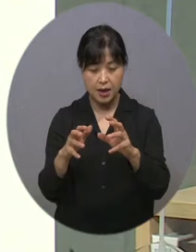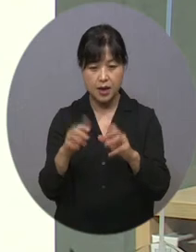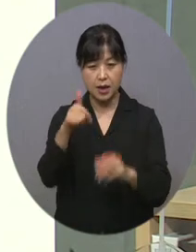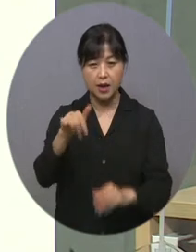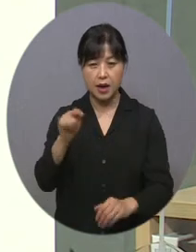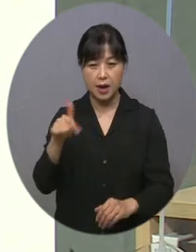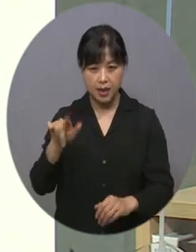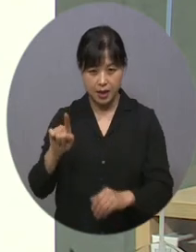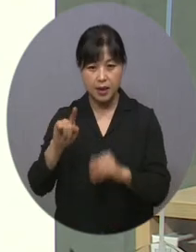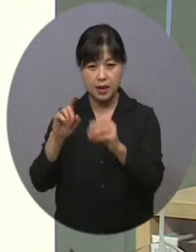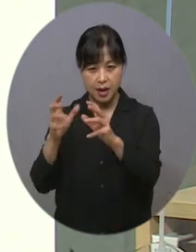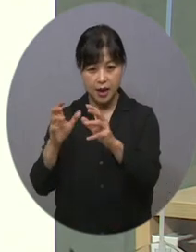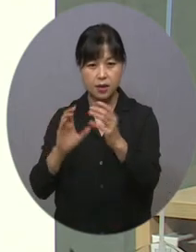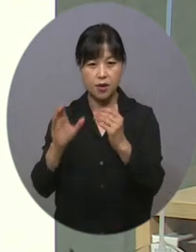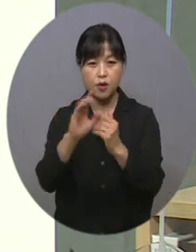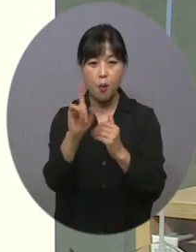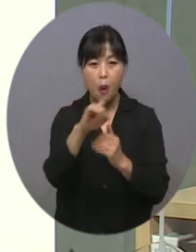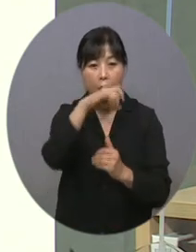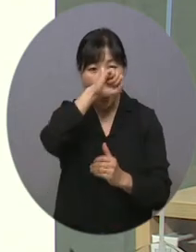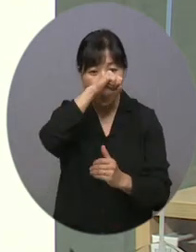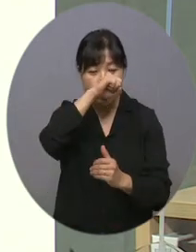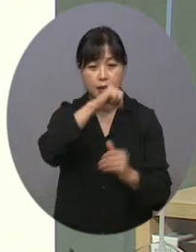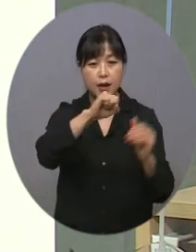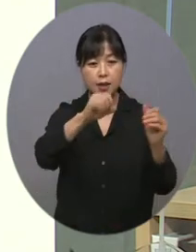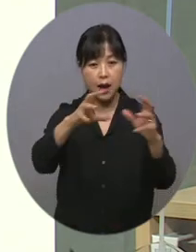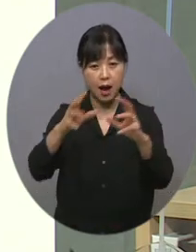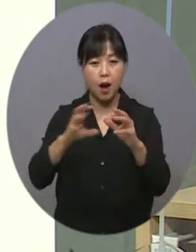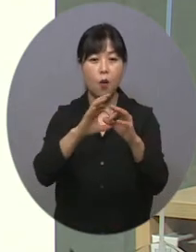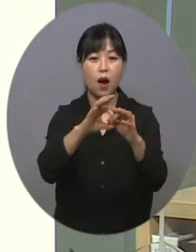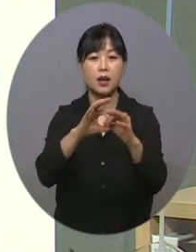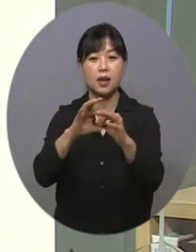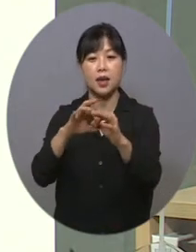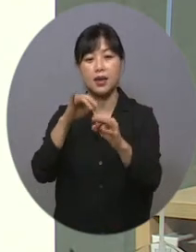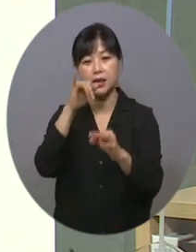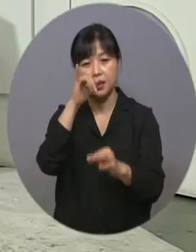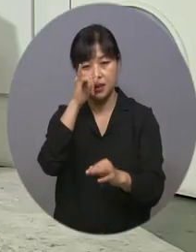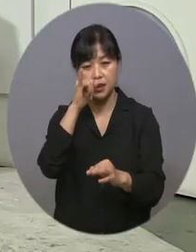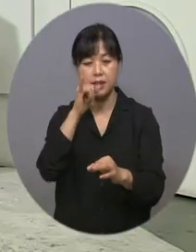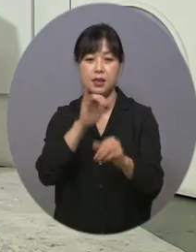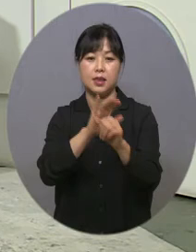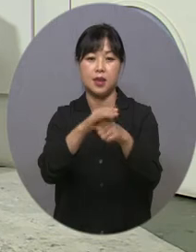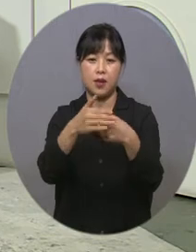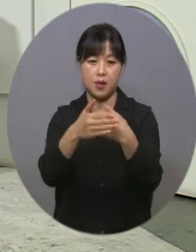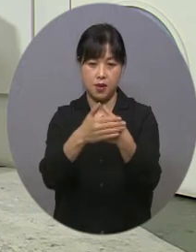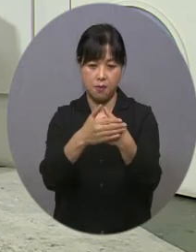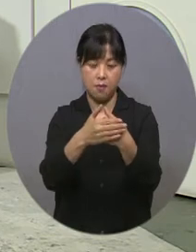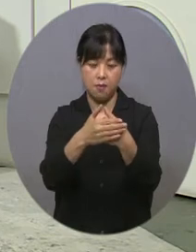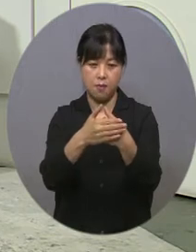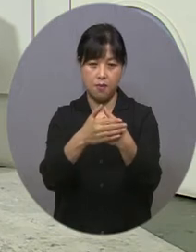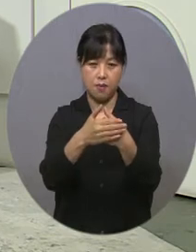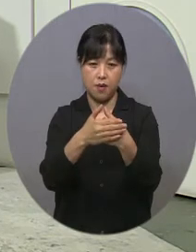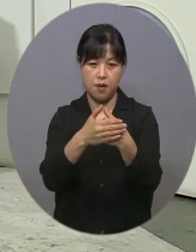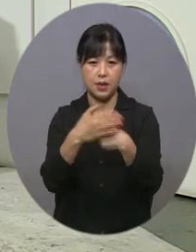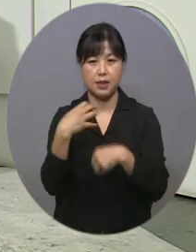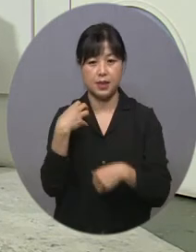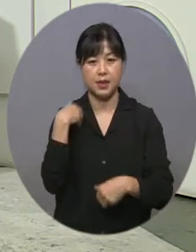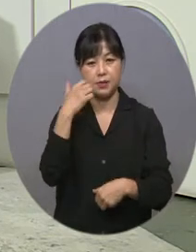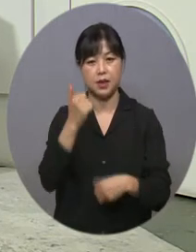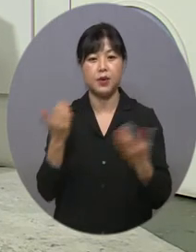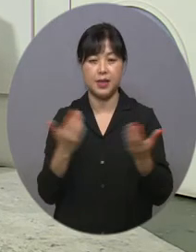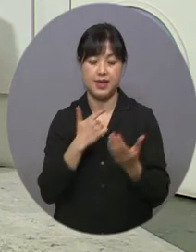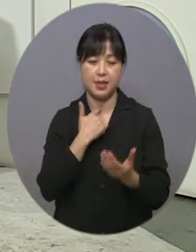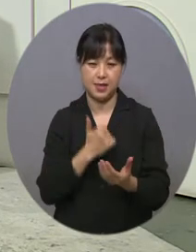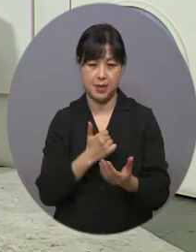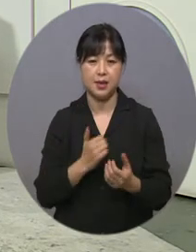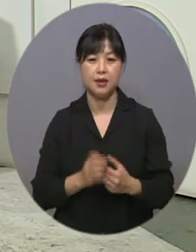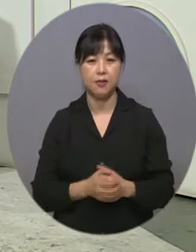뭐 가나뿐이 아니죠. 예. 아프리카 국가들 관계되는 협력관으로서 예. 일도